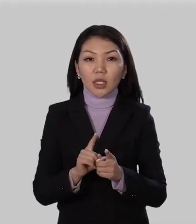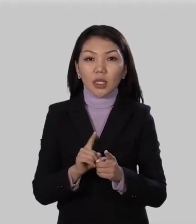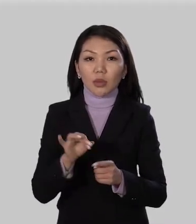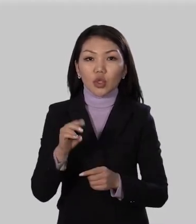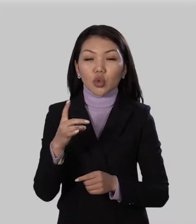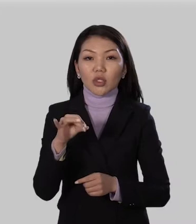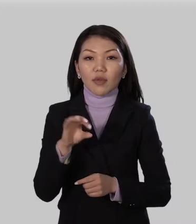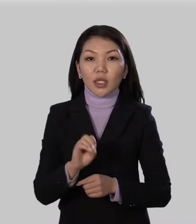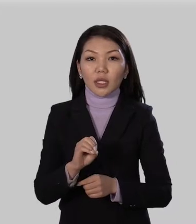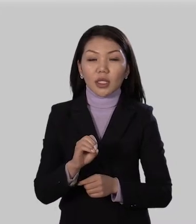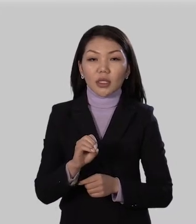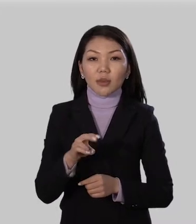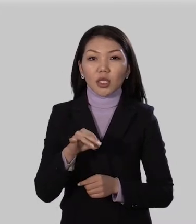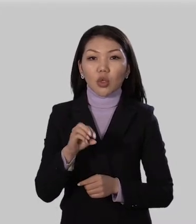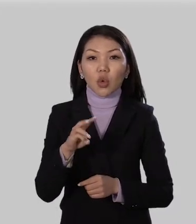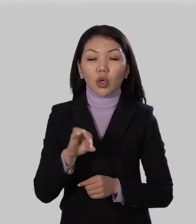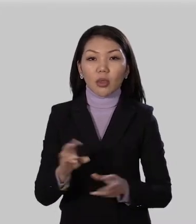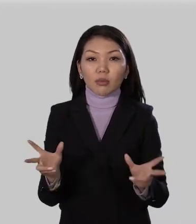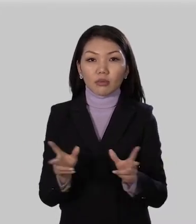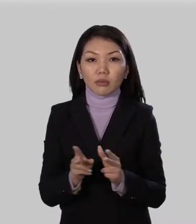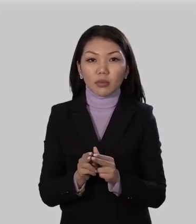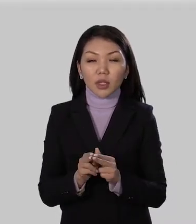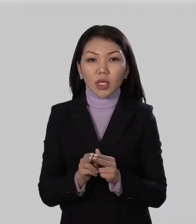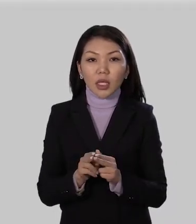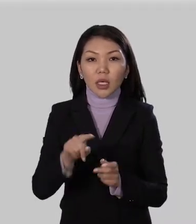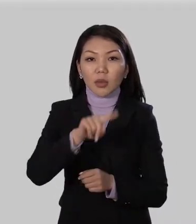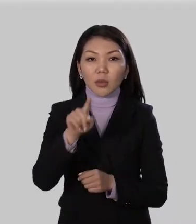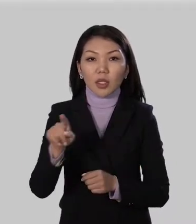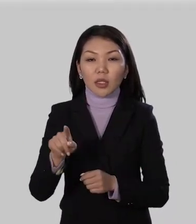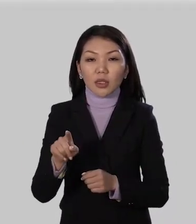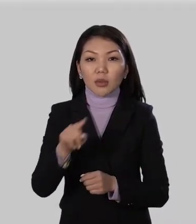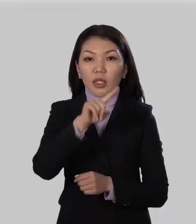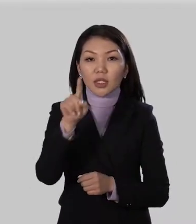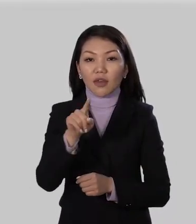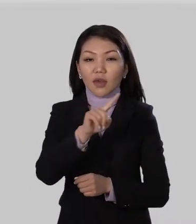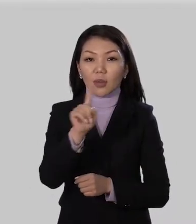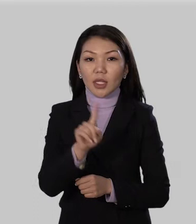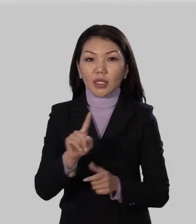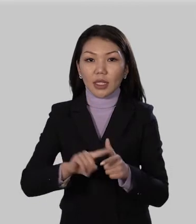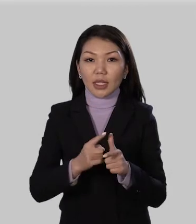Замените имя существительное с предлогом именем прилагательным с приставками на «з» и «с».